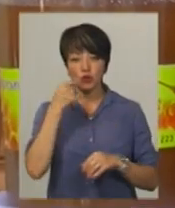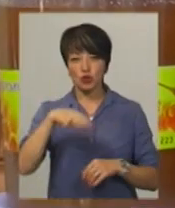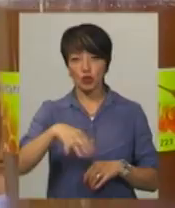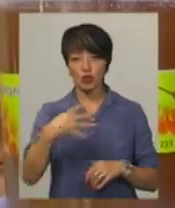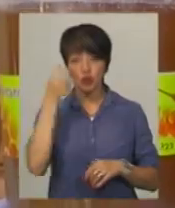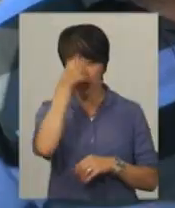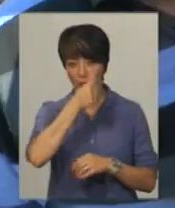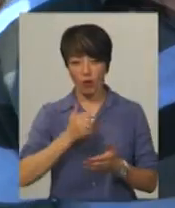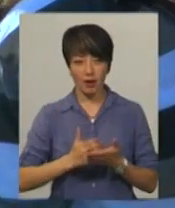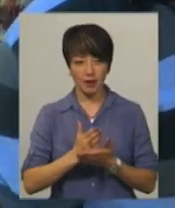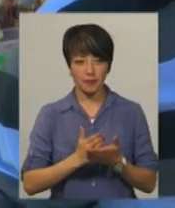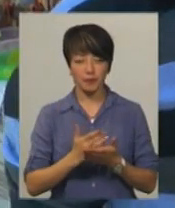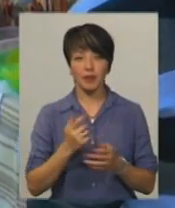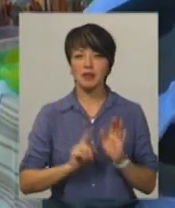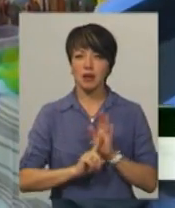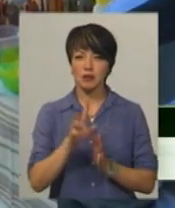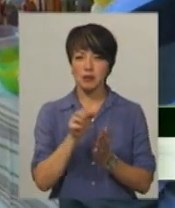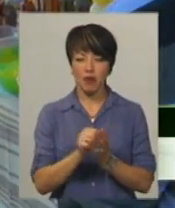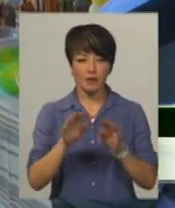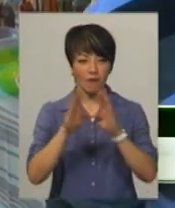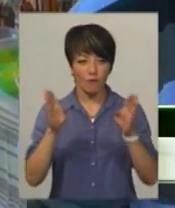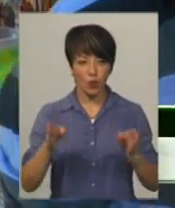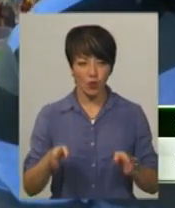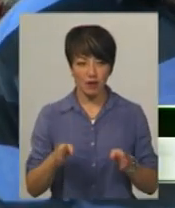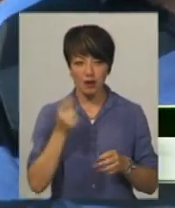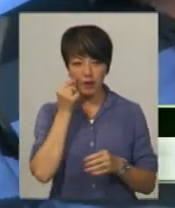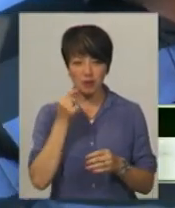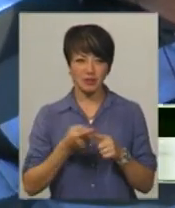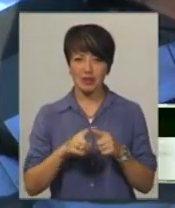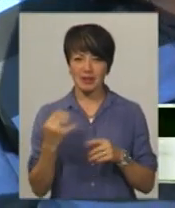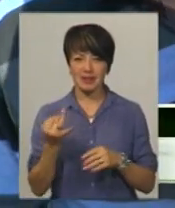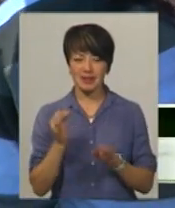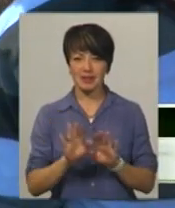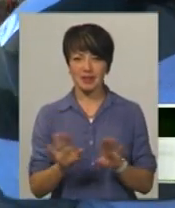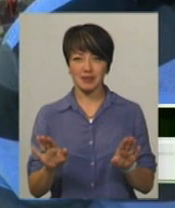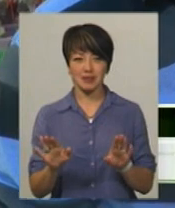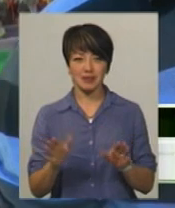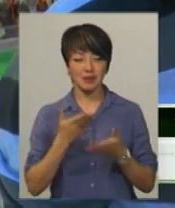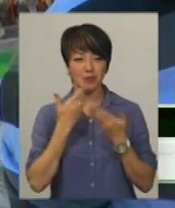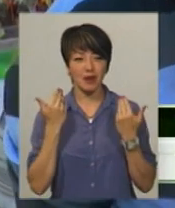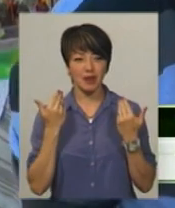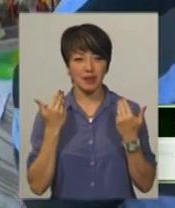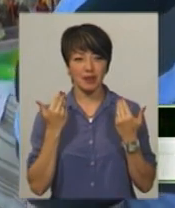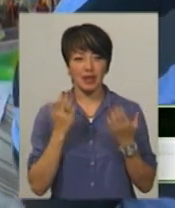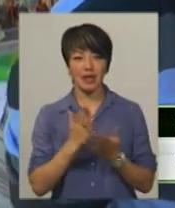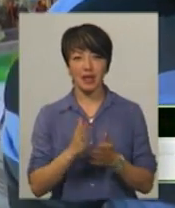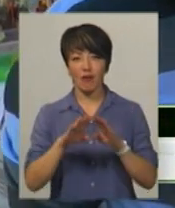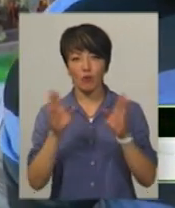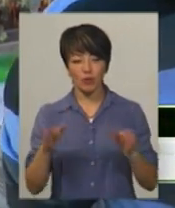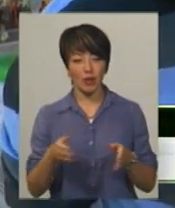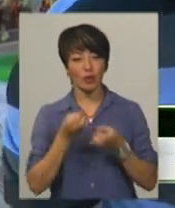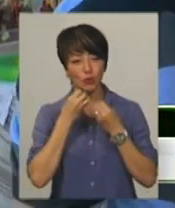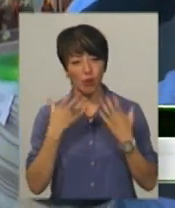роки. Зразу займався вуликами. Вулики – то не інтересно, бо немає. Є вулики – то добре,